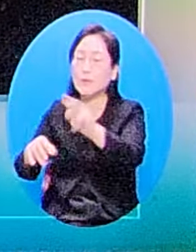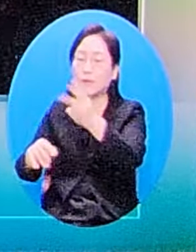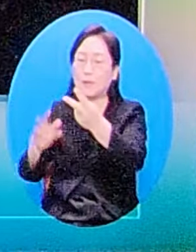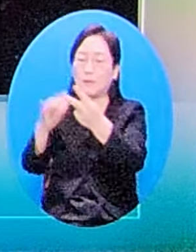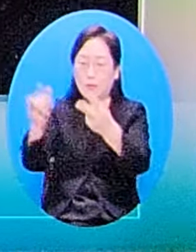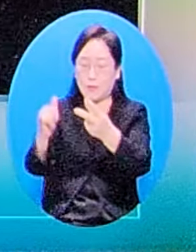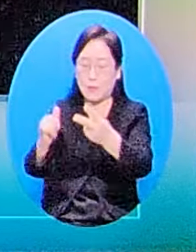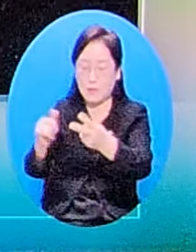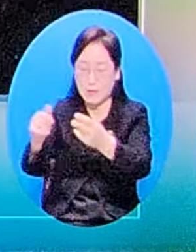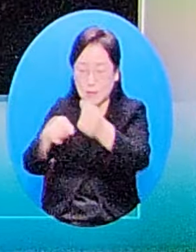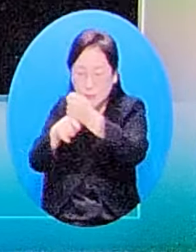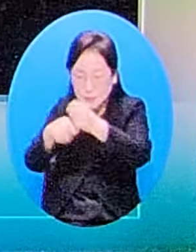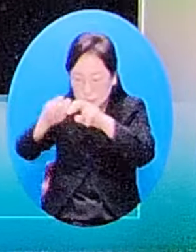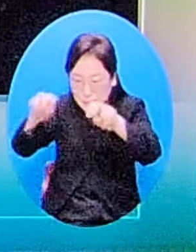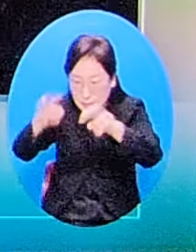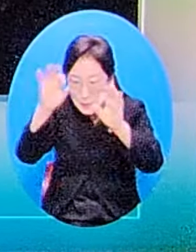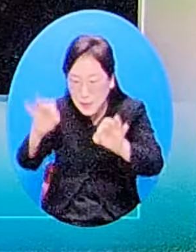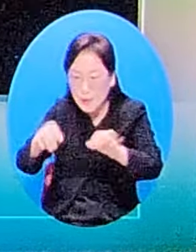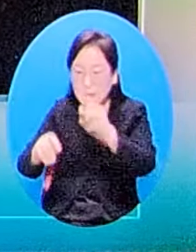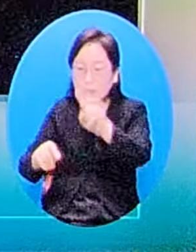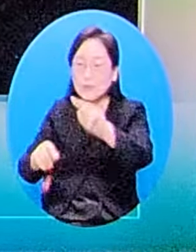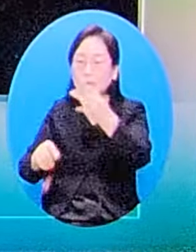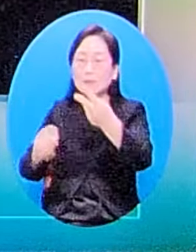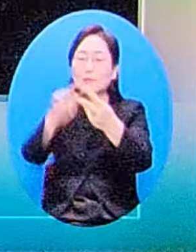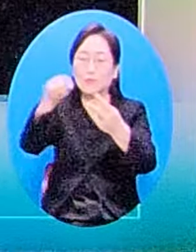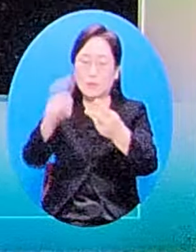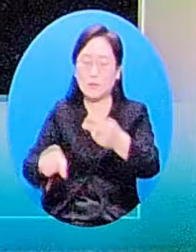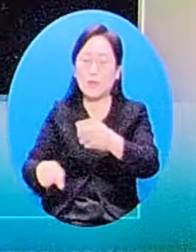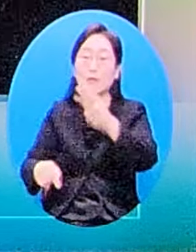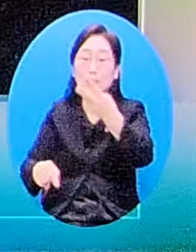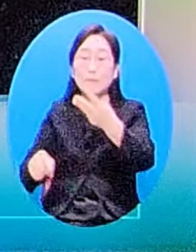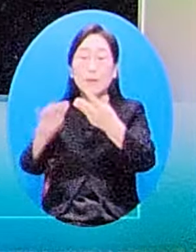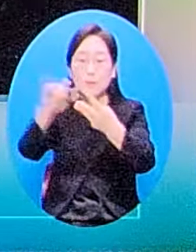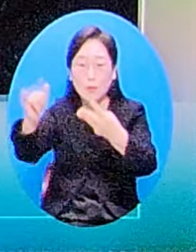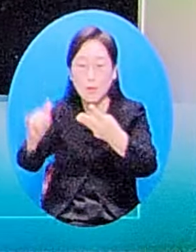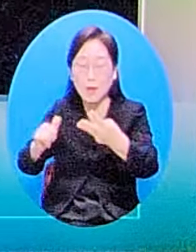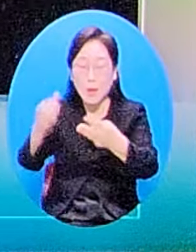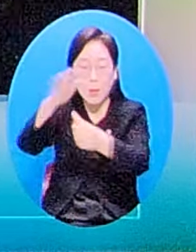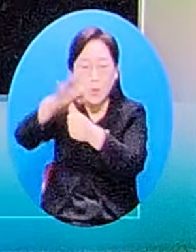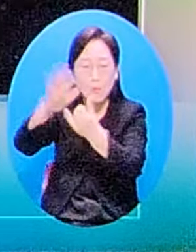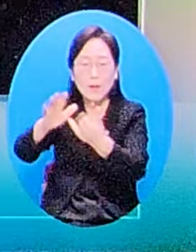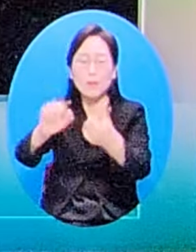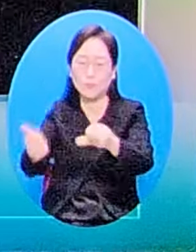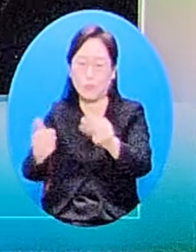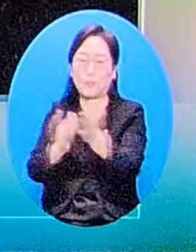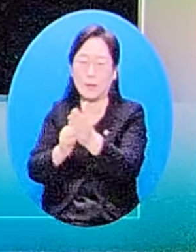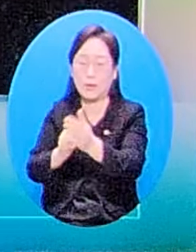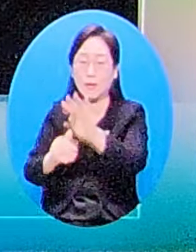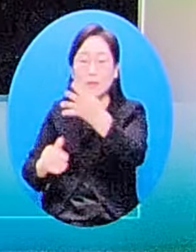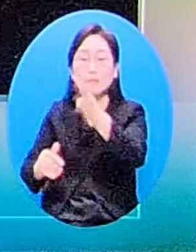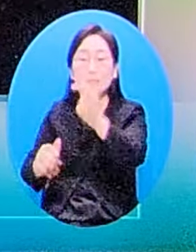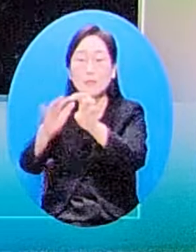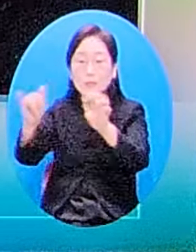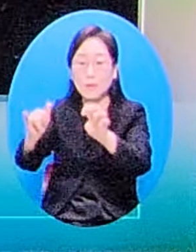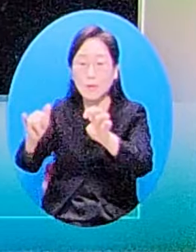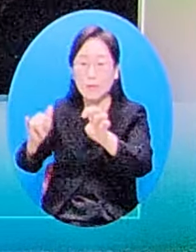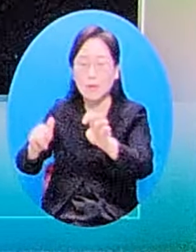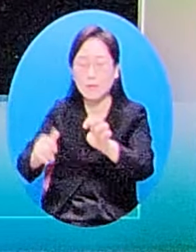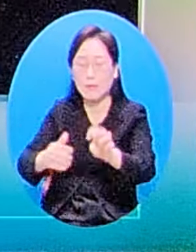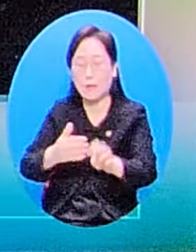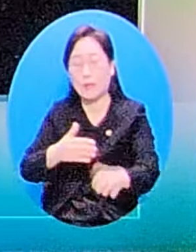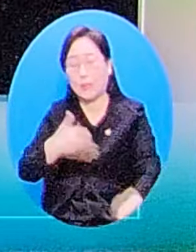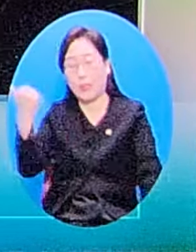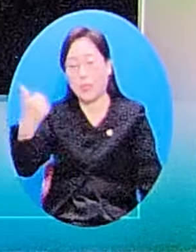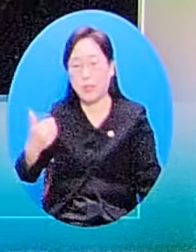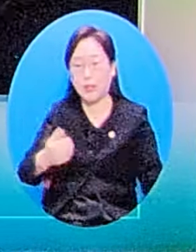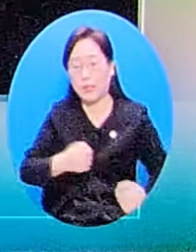사람들의 행적을 조사해보니까 1200명 중 300명은 유아 시절에 죽었고 440명은 나태하고 퇴폐한